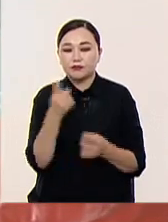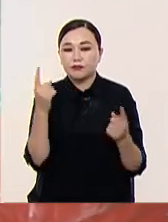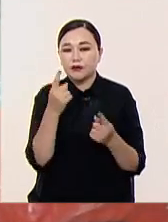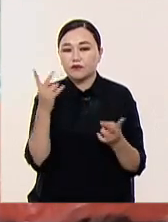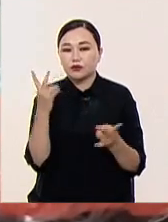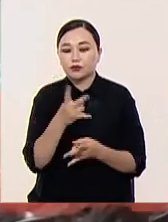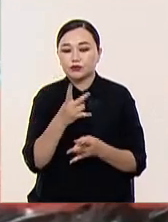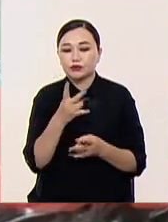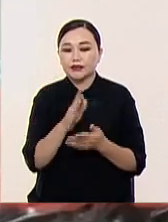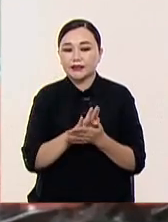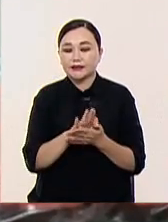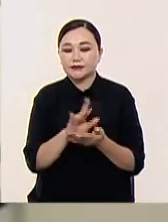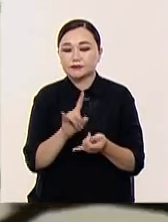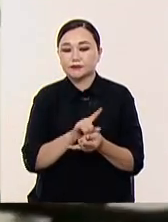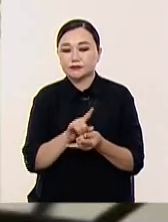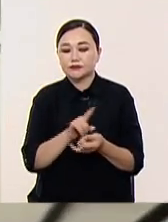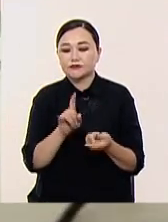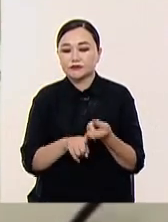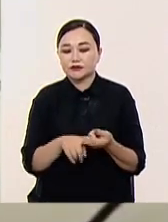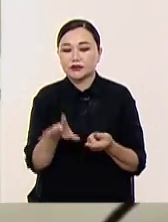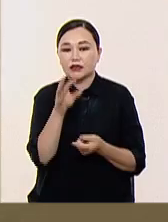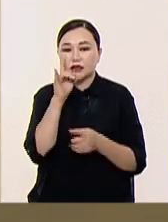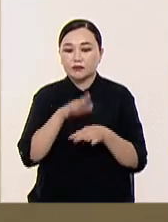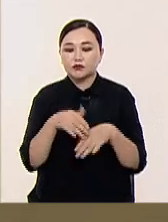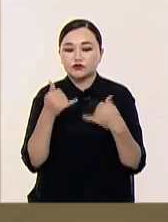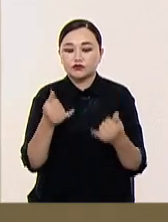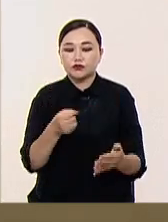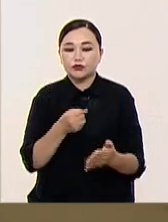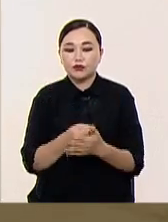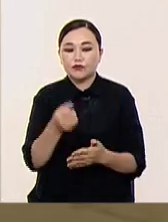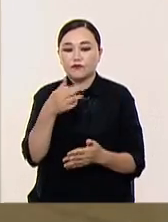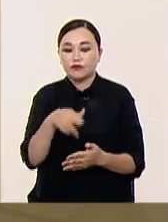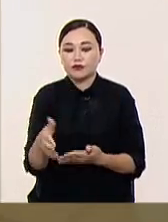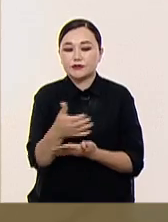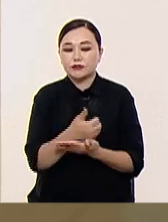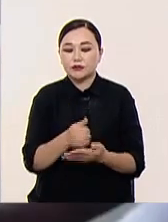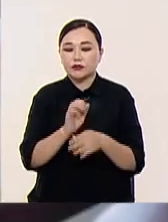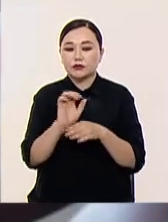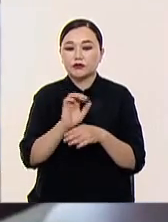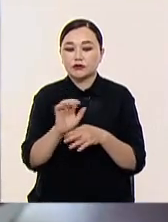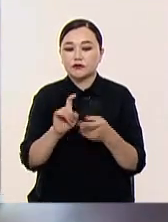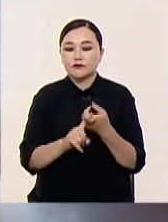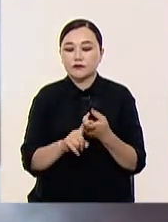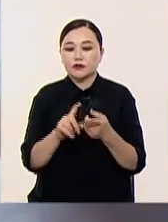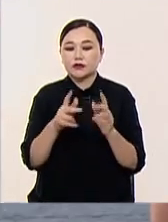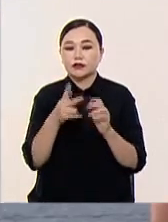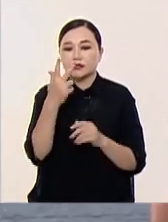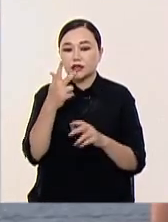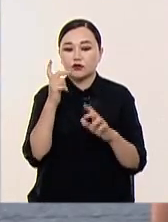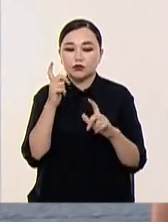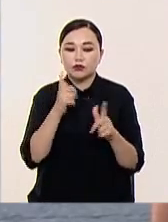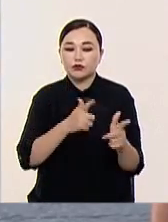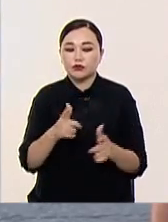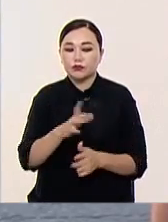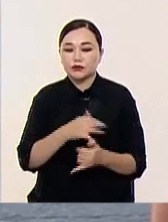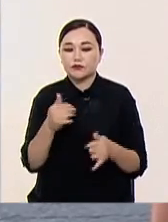қажеттілік гигиеналық заттар. Әкімдіктегілер қазірге дейін қорға жиналған тауарларды тасымалдау үшін 3 жүк көлігін дайындаған. Олар